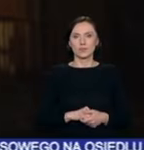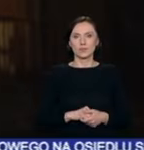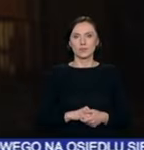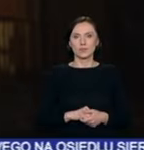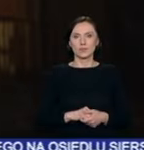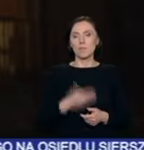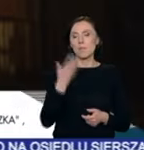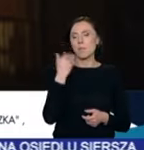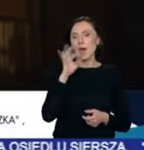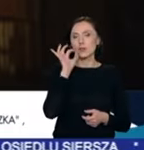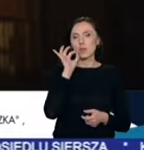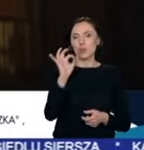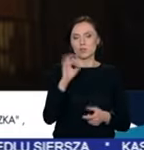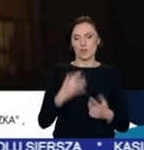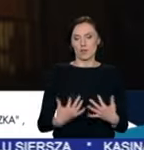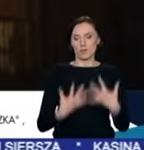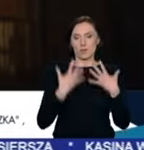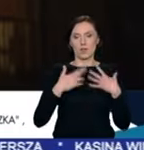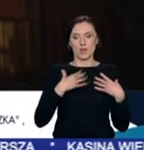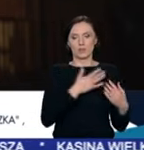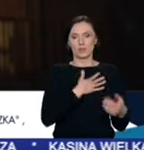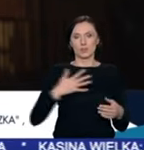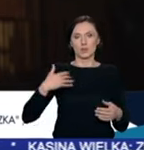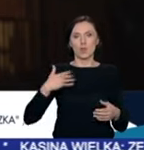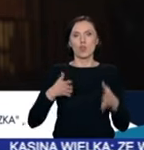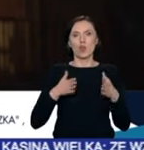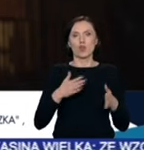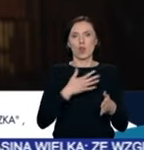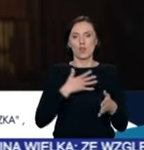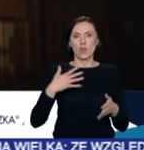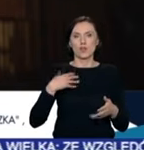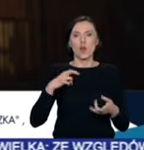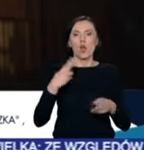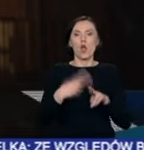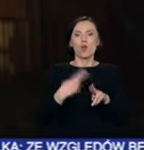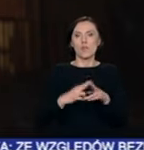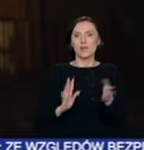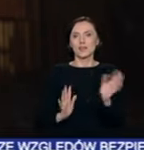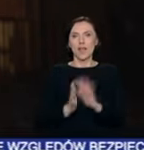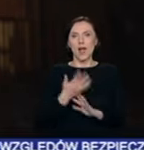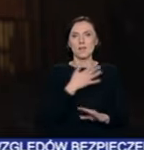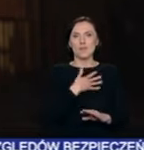Korzystnie oddziałując w przewlekłych schorzeniach dróg oddechowych, przede wszystkim chorobach zapalnych,